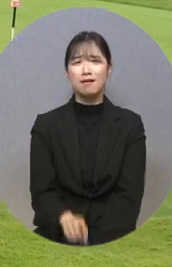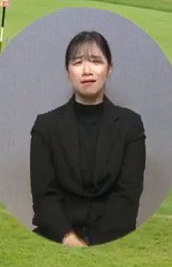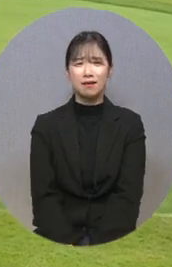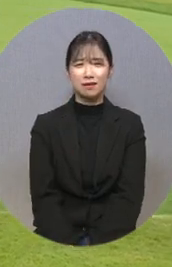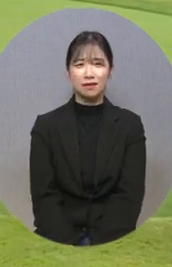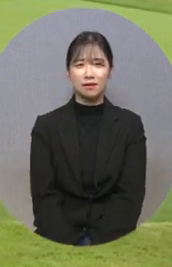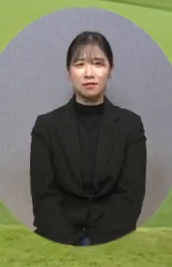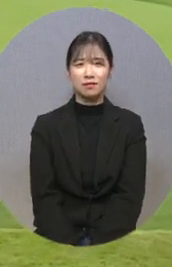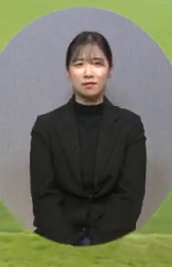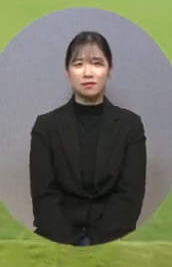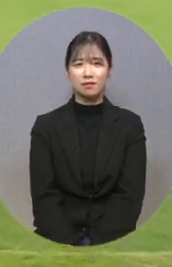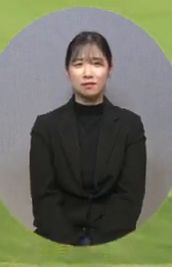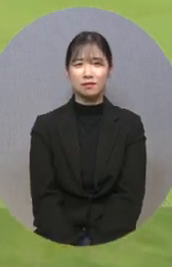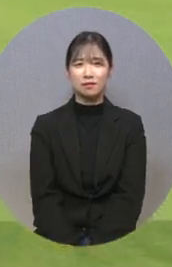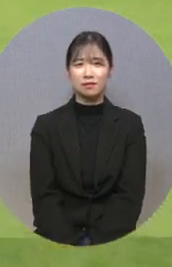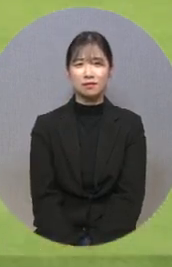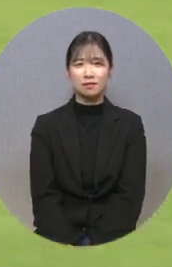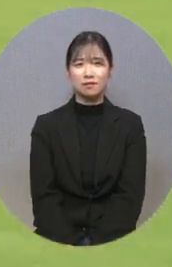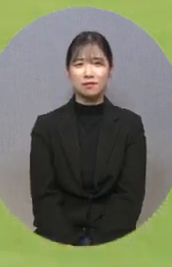오!